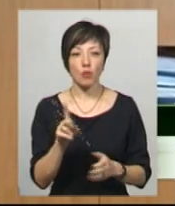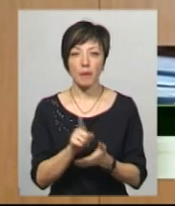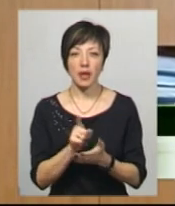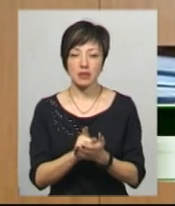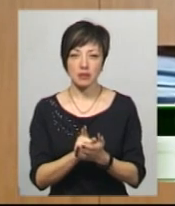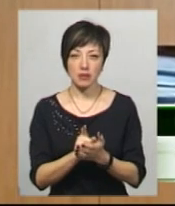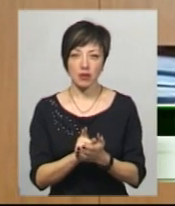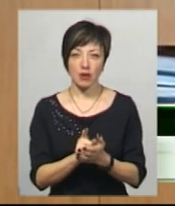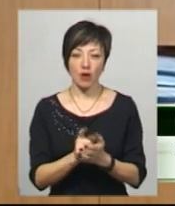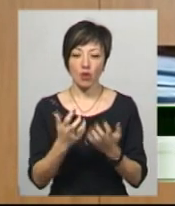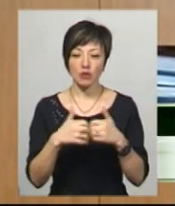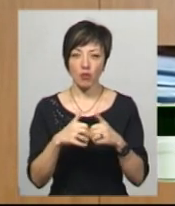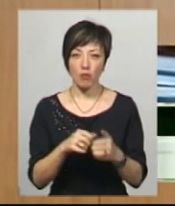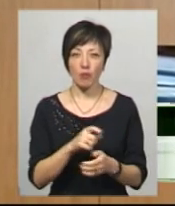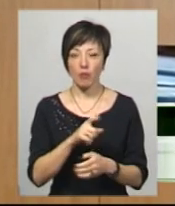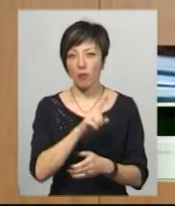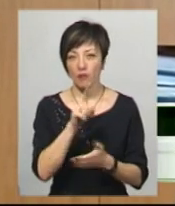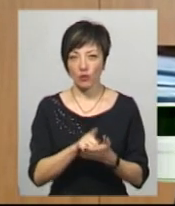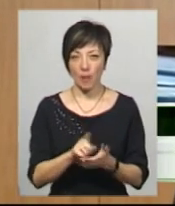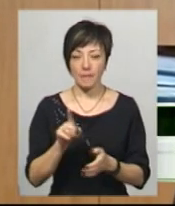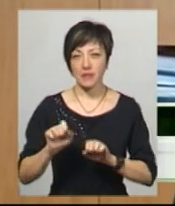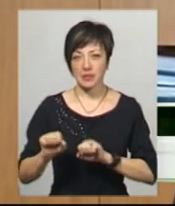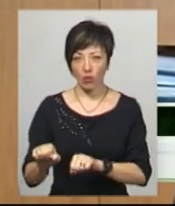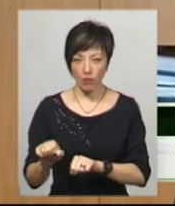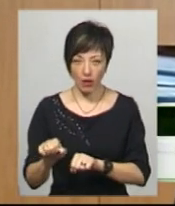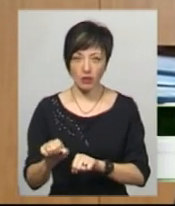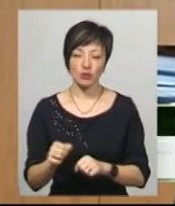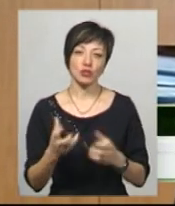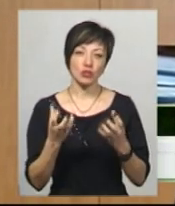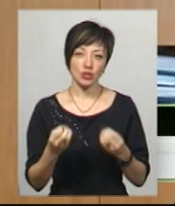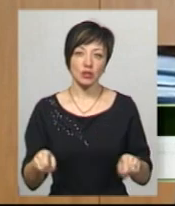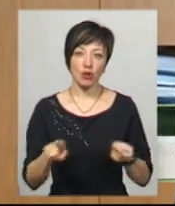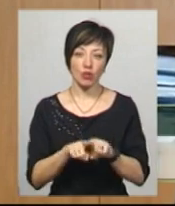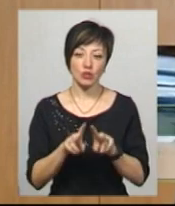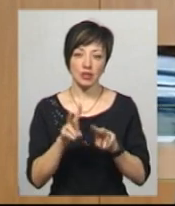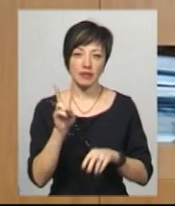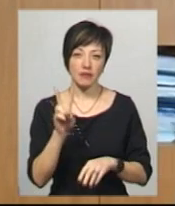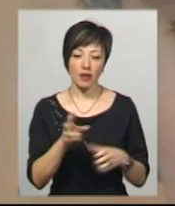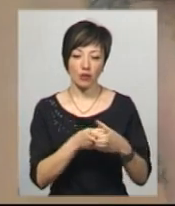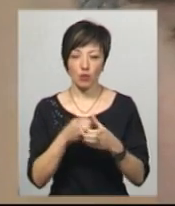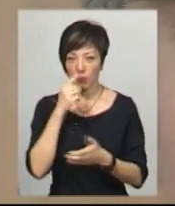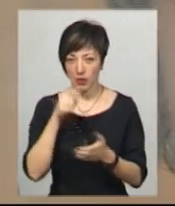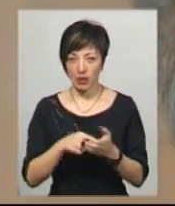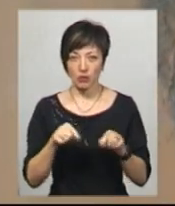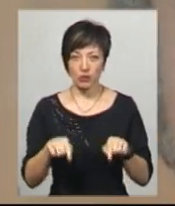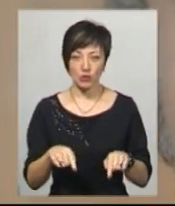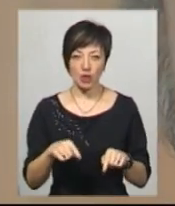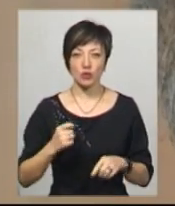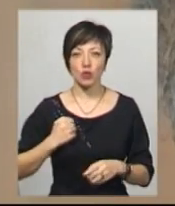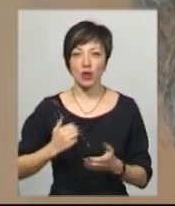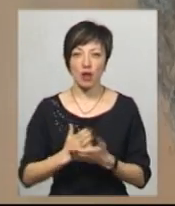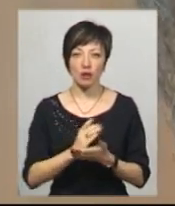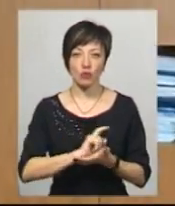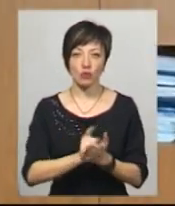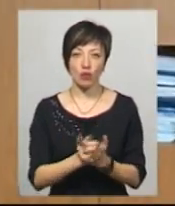розрахована по загальнообов'язковому пенсійному страхуванню, ще також дві категорії підпадають сюди. Солдати строкової служби,